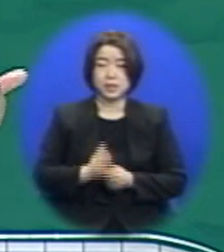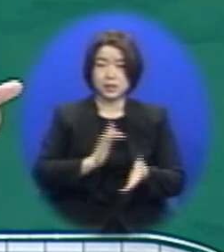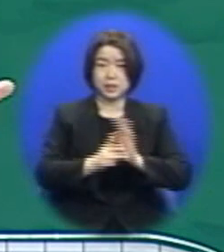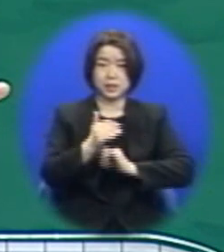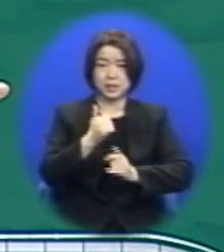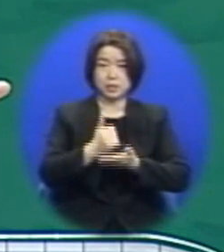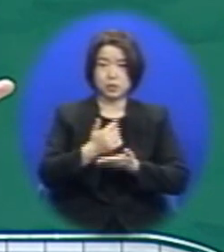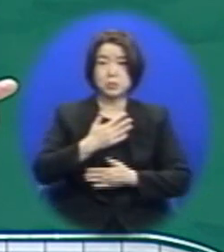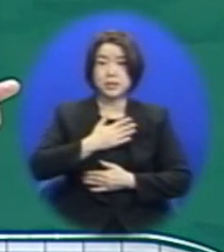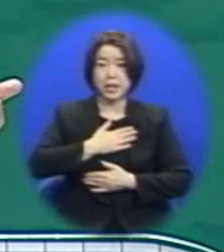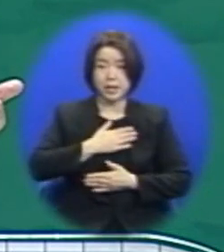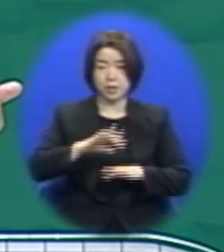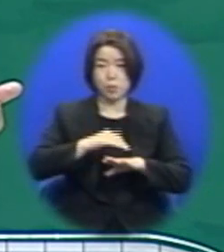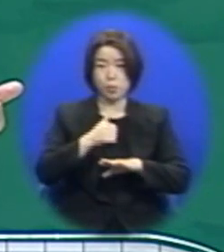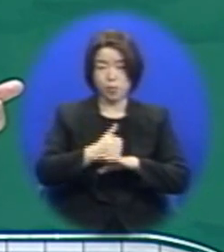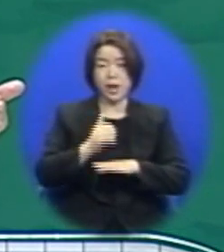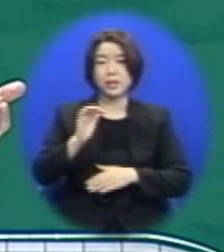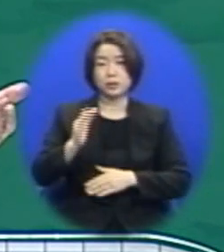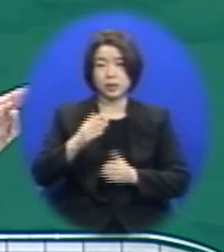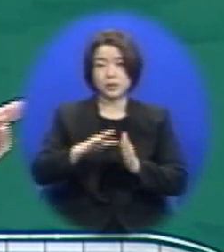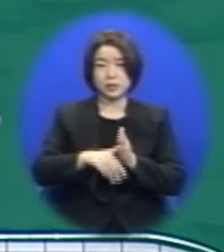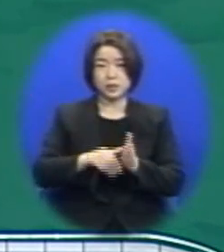예수님이 나의 왕이 되실 때예요.